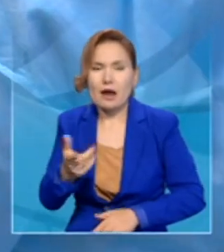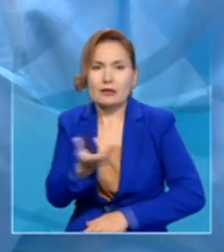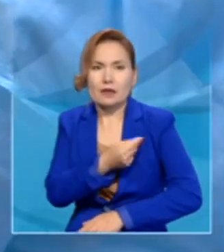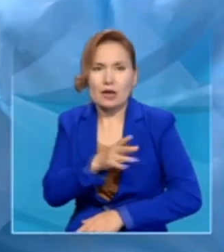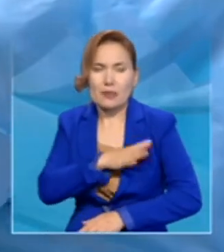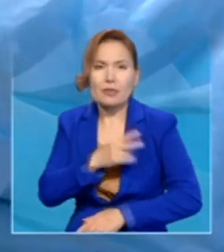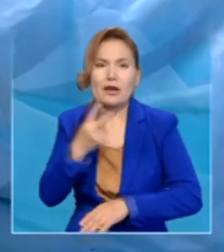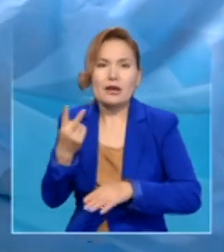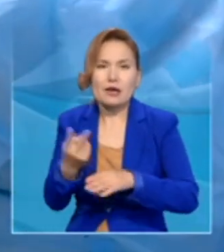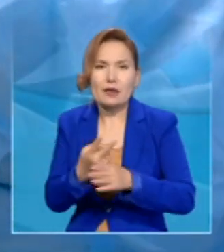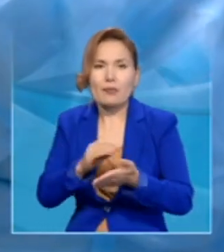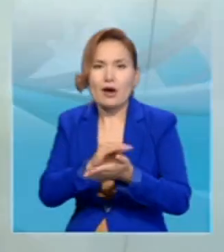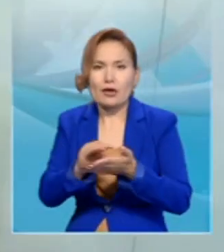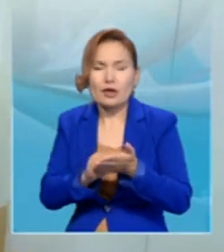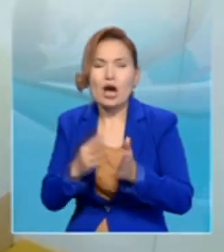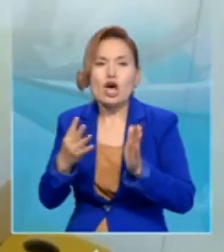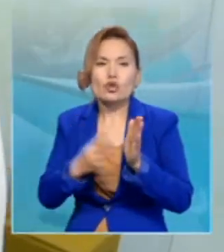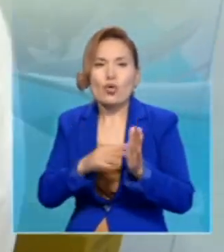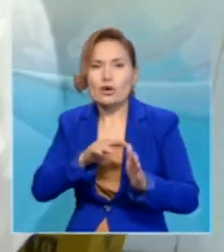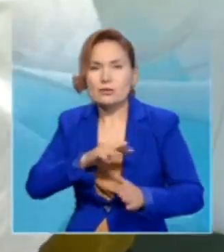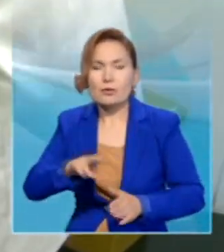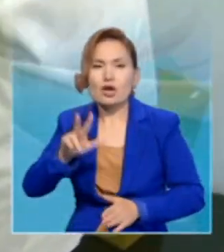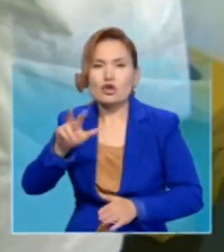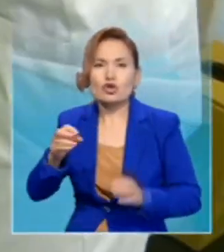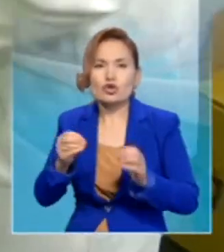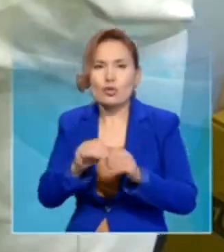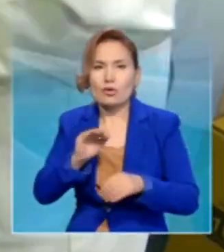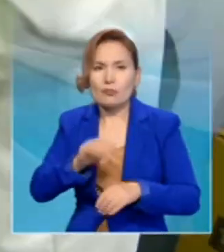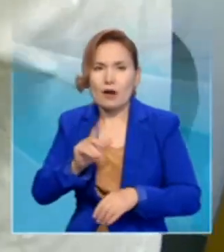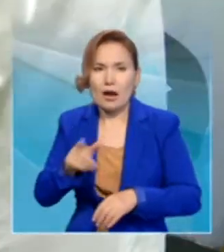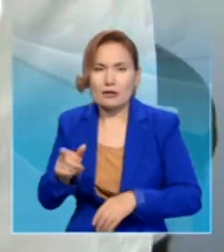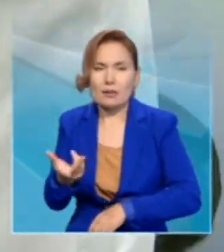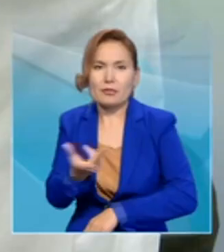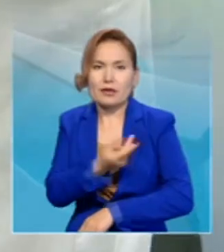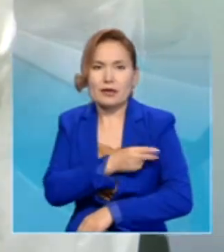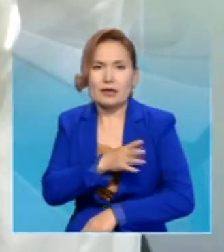Екінші компонентпен 9 миллион 310 мыңнан астам адам егілді.